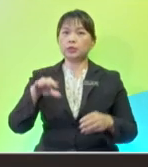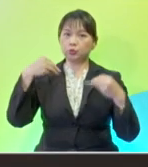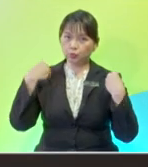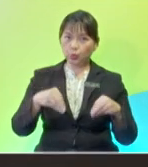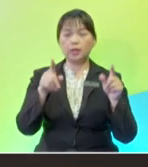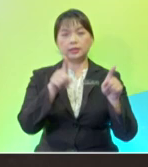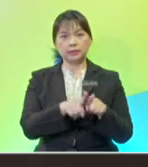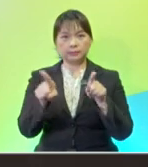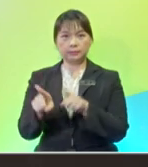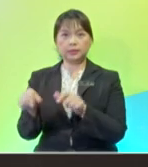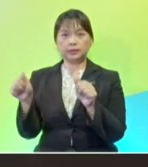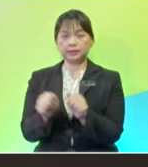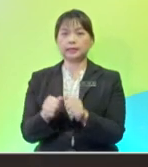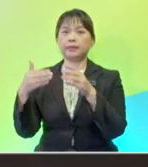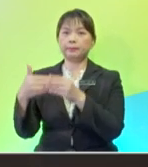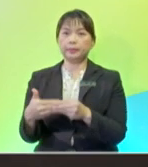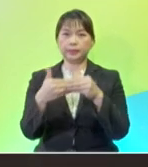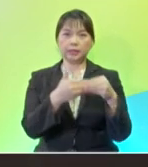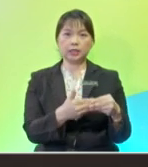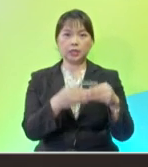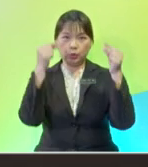bimbingan guru oke